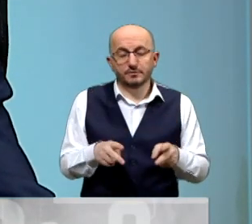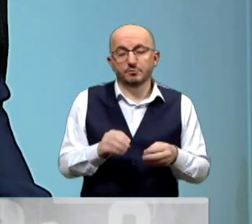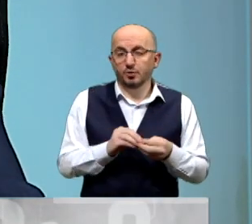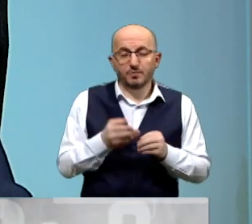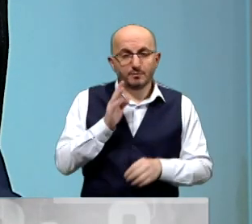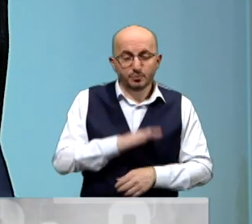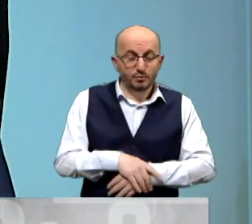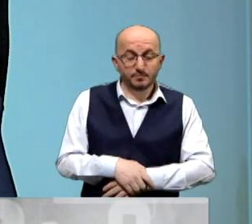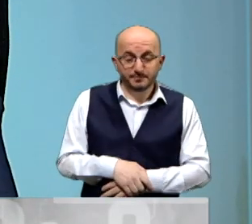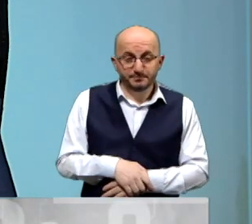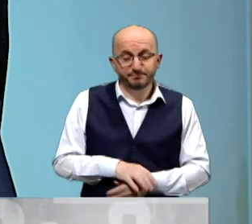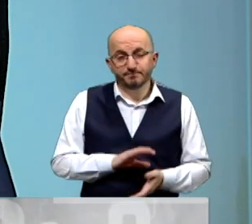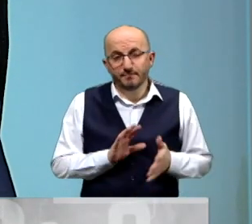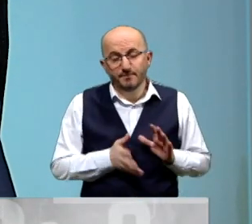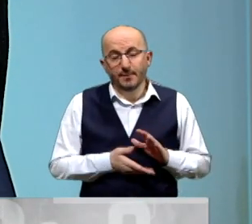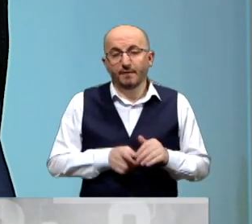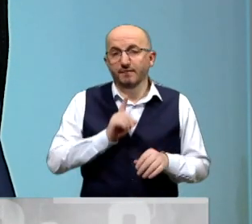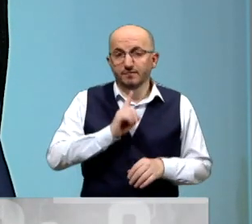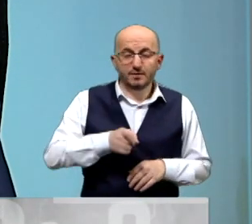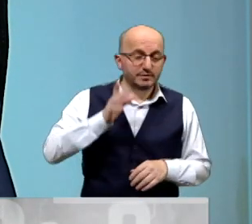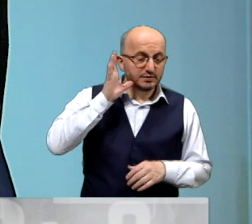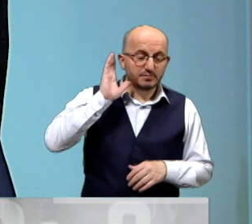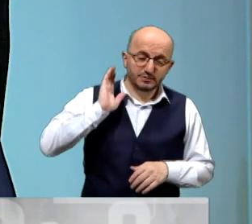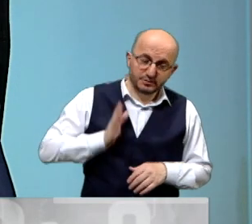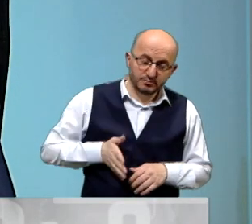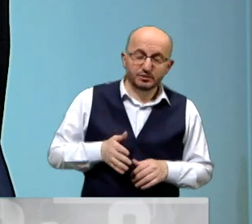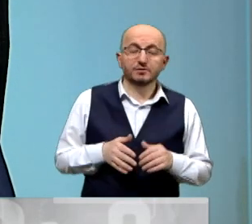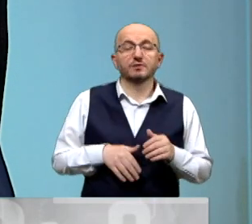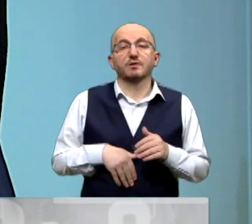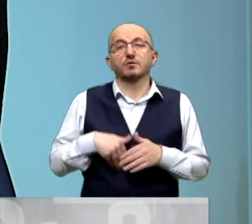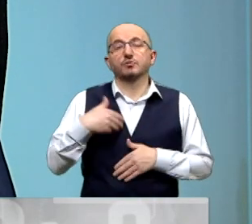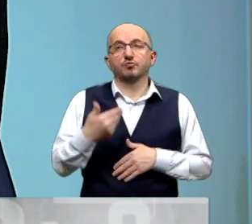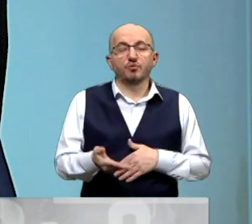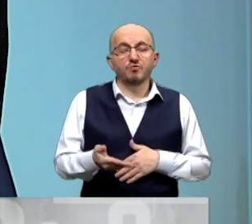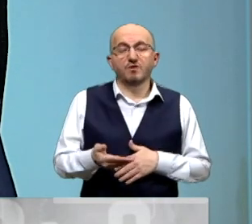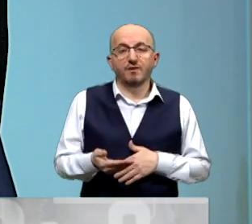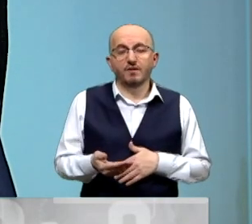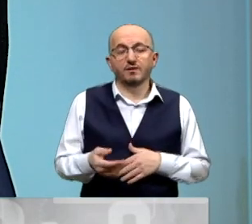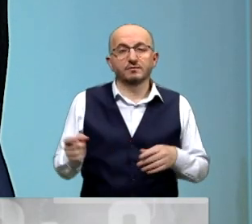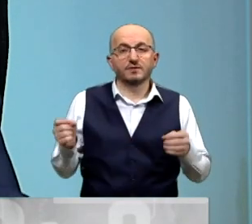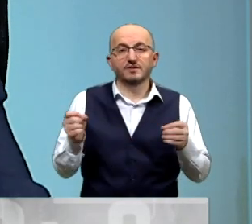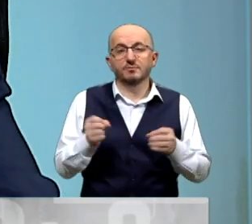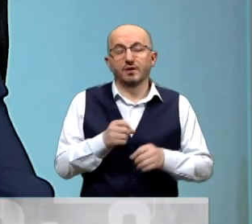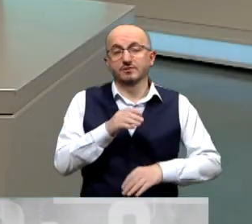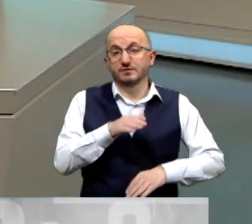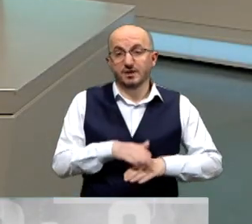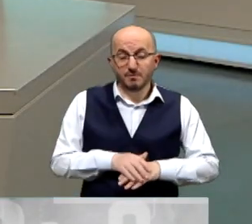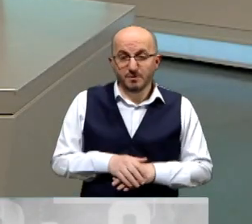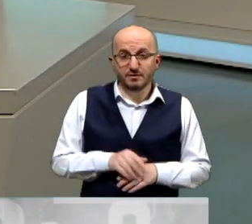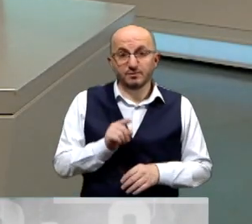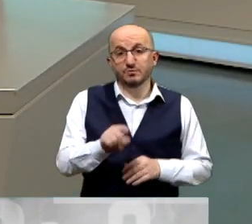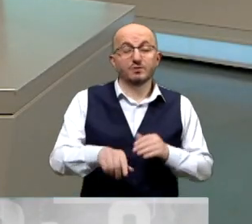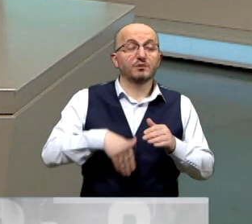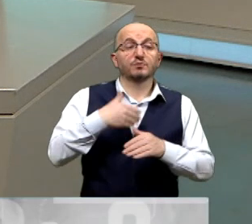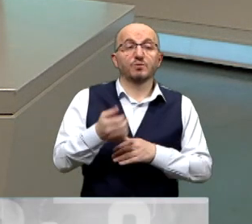sakıncası yok veya farz namazını kılmıştır farz namazını kıldıktan sonra tesbihatını yapar ondan